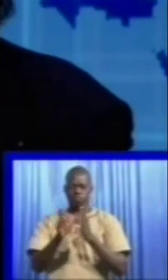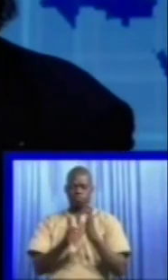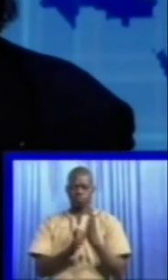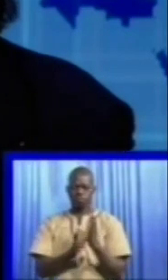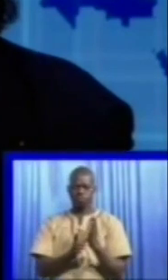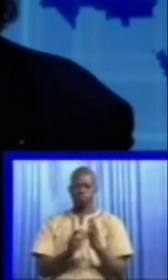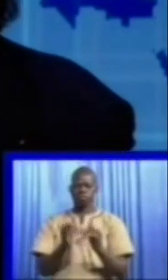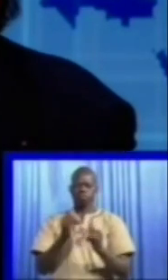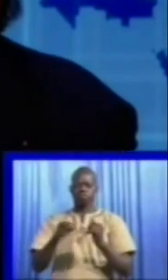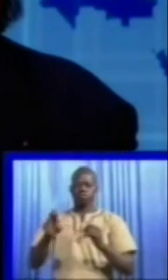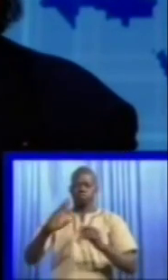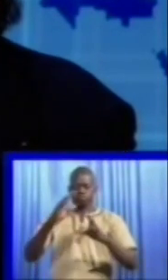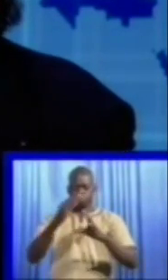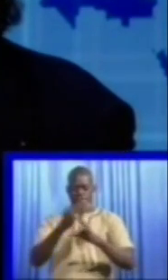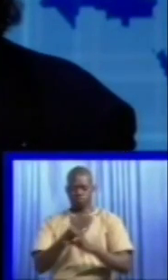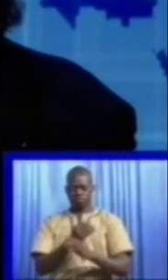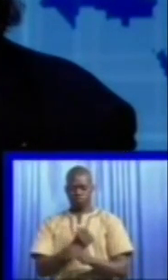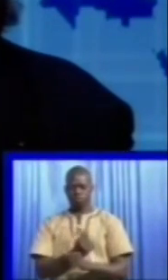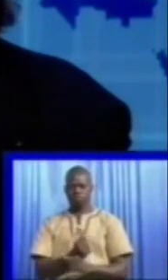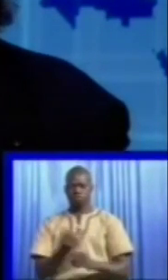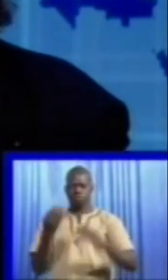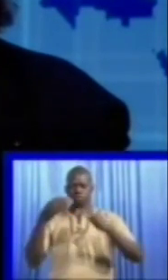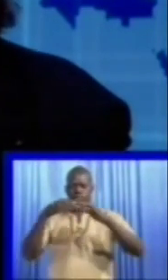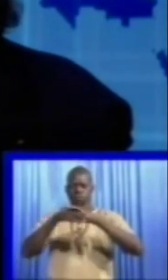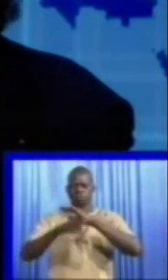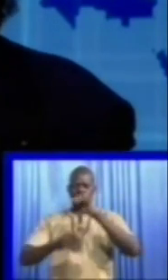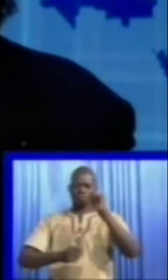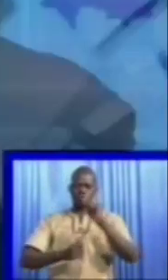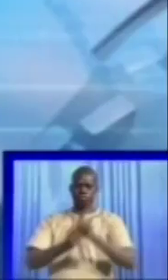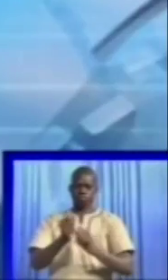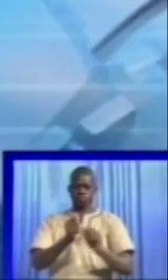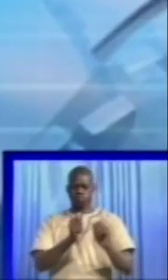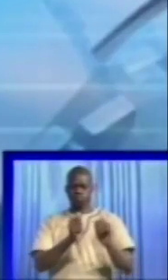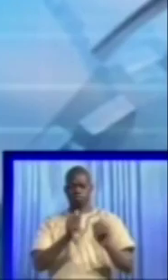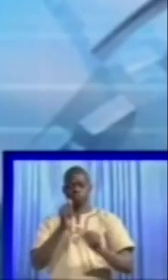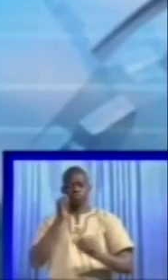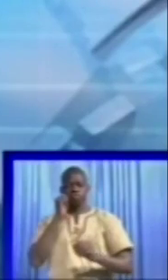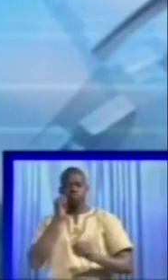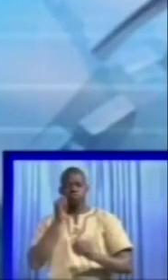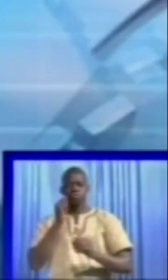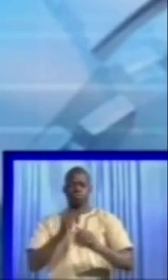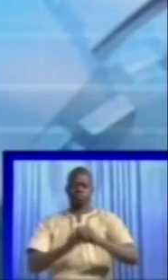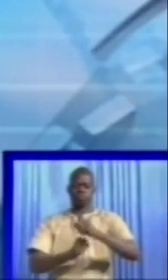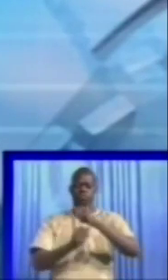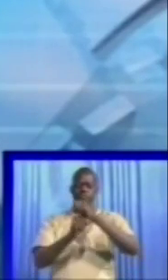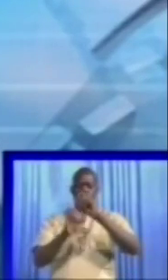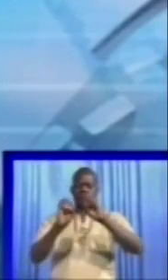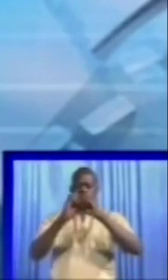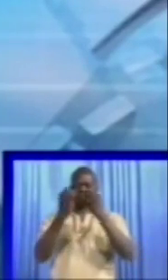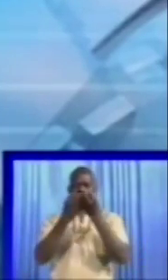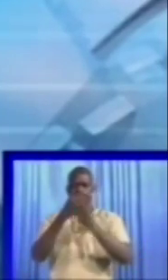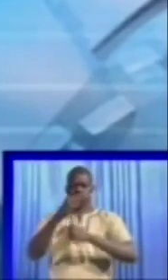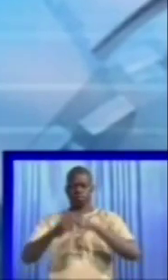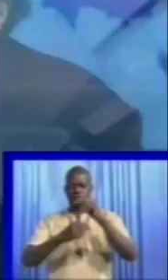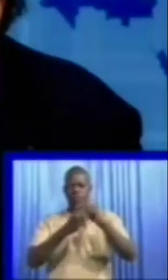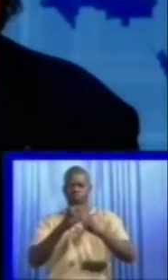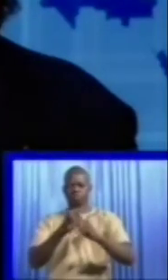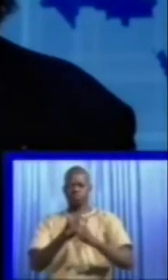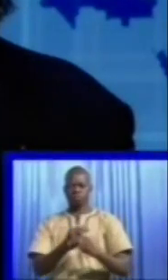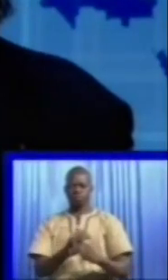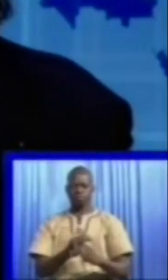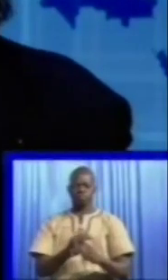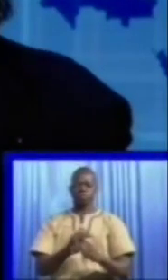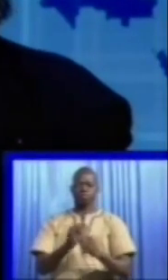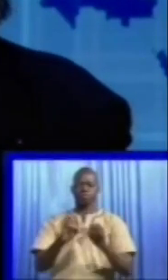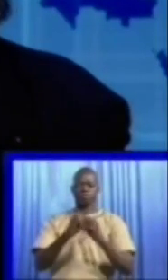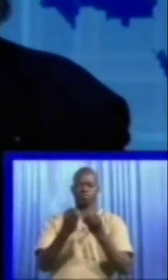vous aviez gagné et que le but est plus que contestable. Et moi, j'ai soutenu les étalons plus que je ne soutenais l'équipe de France contre